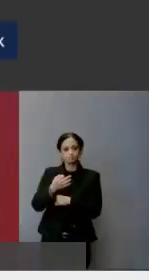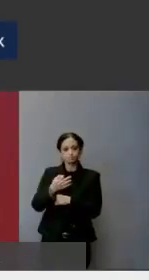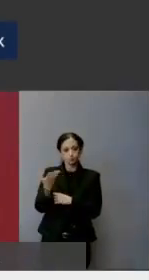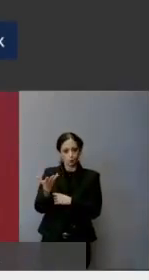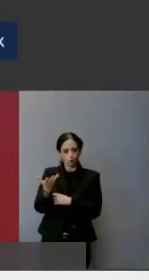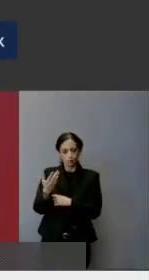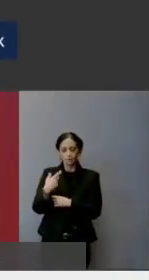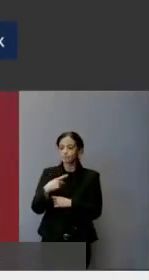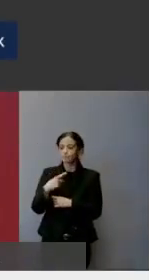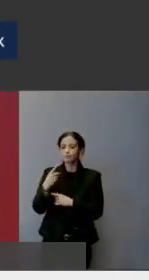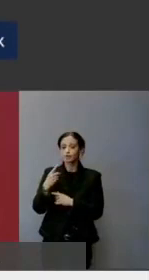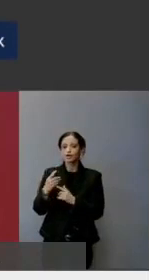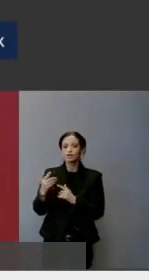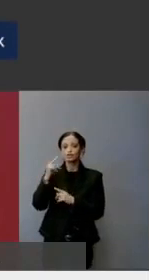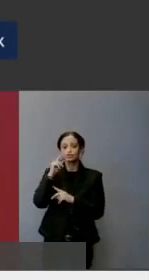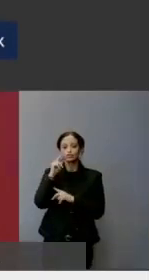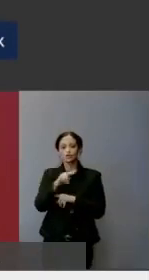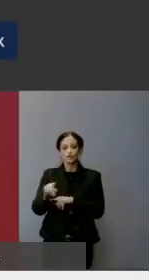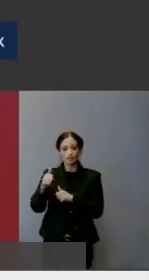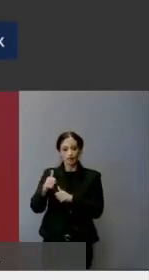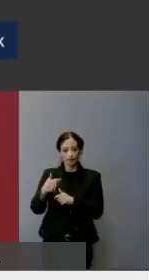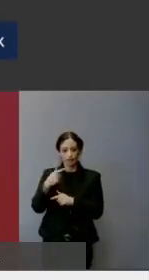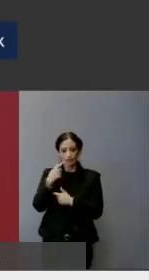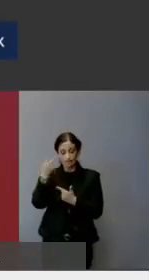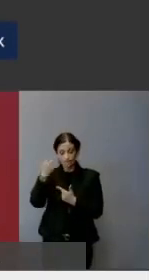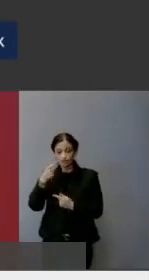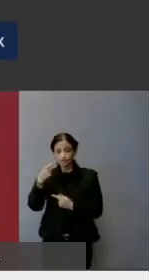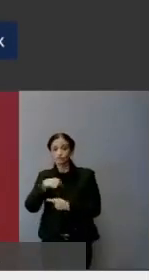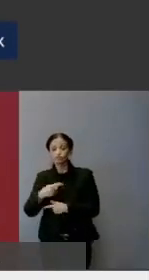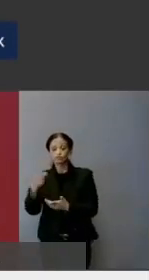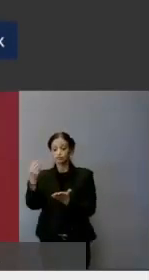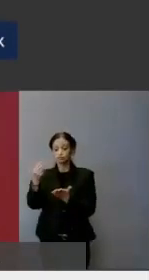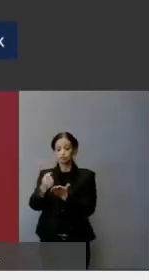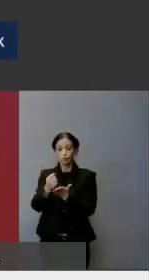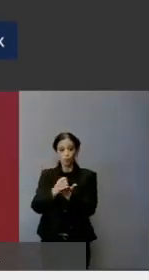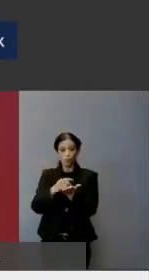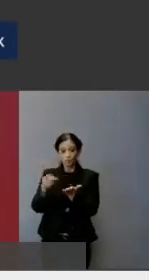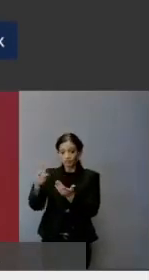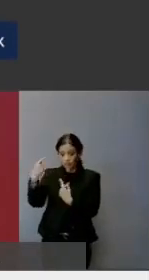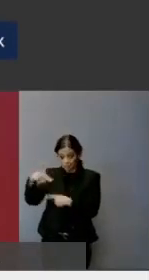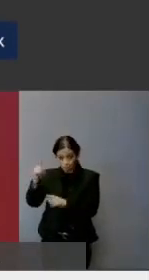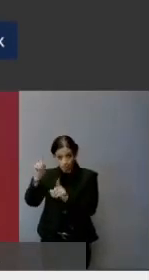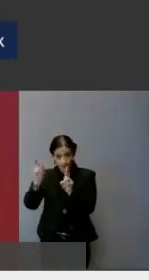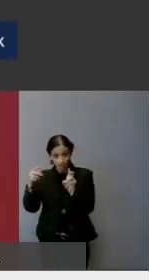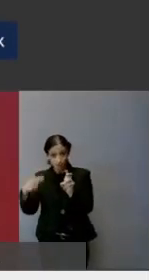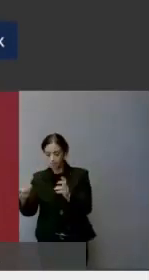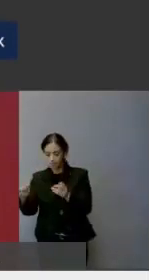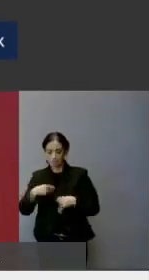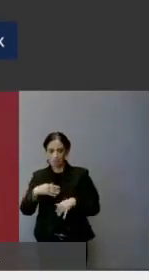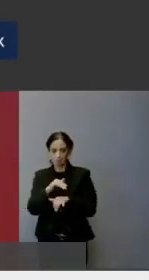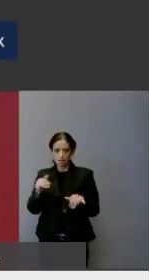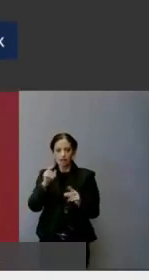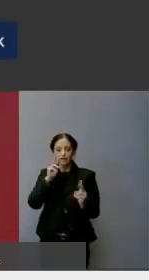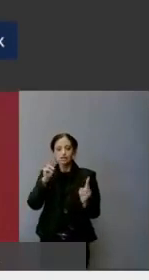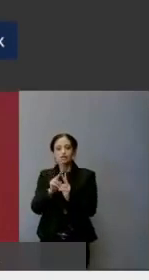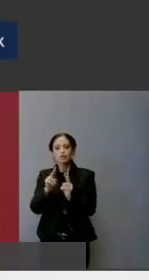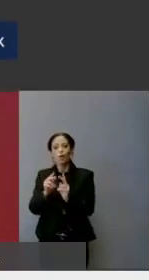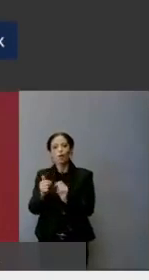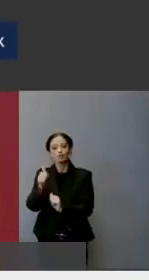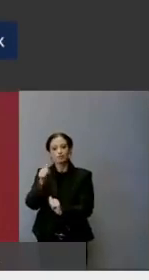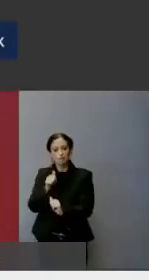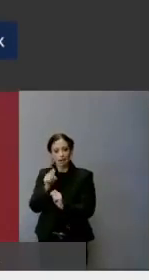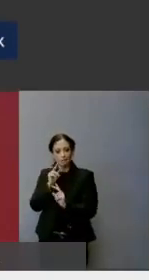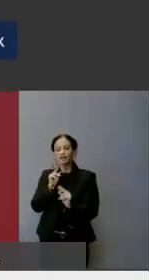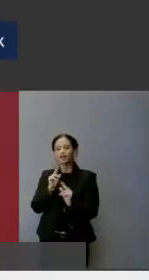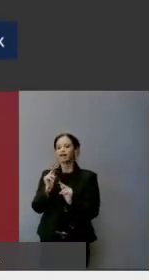allora la soprintendenza non ha mai ricevuto nessuna documentazione in merito ha avuto solo incontri preliminari nei quali hanno solleva abbiamo